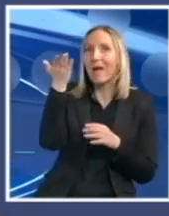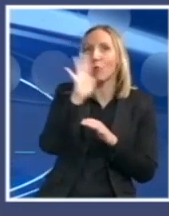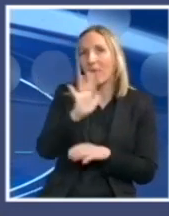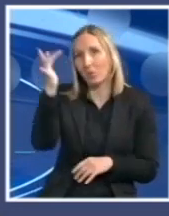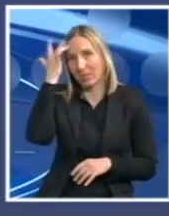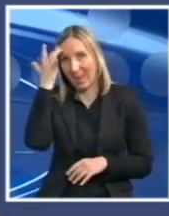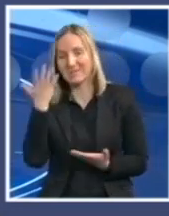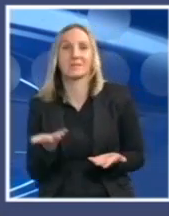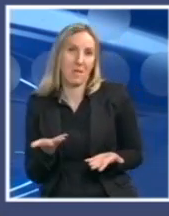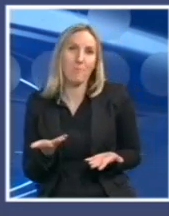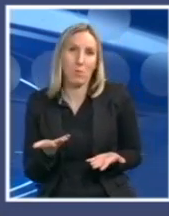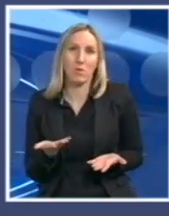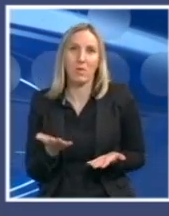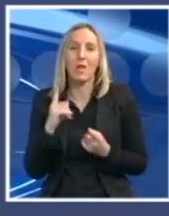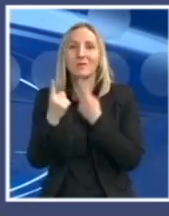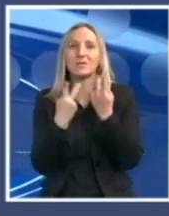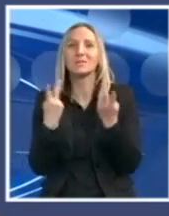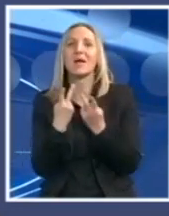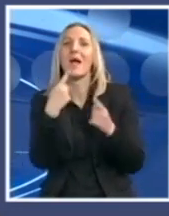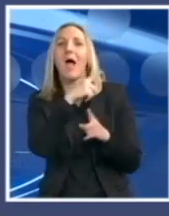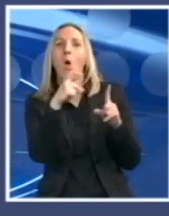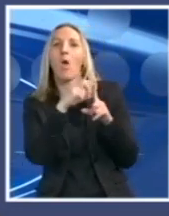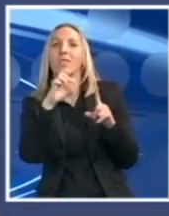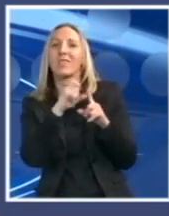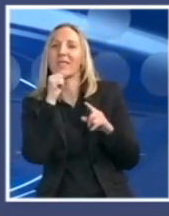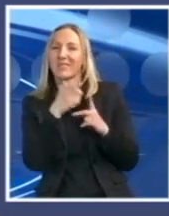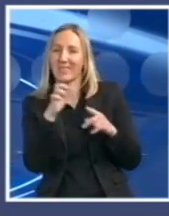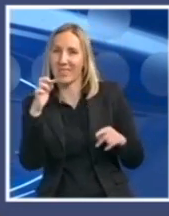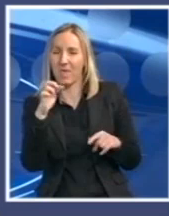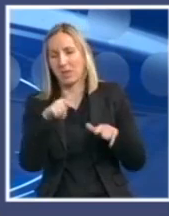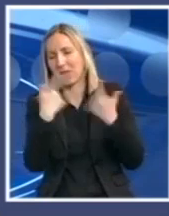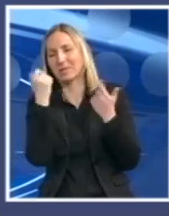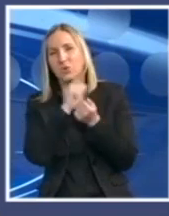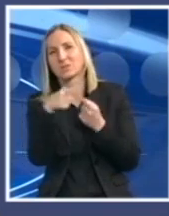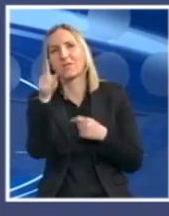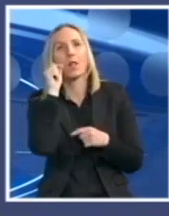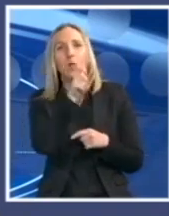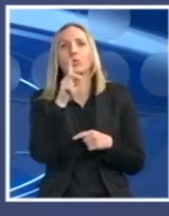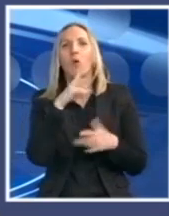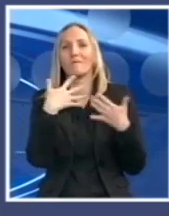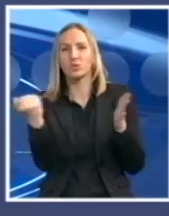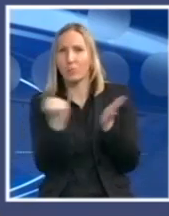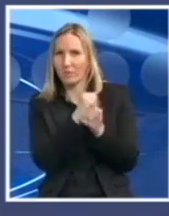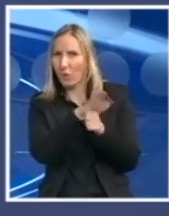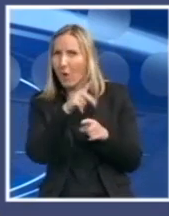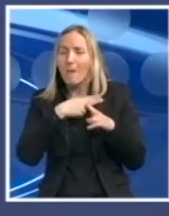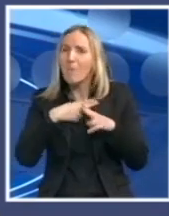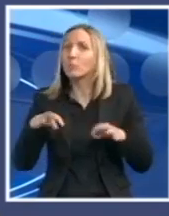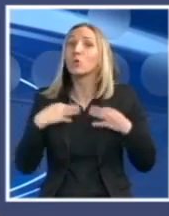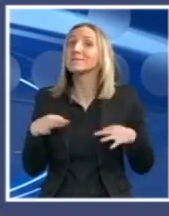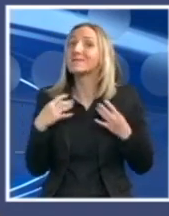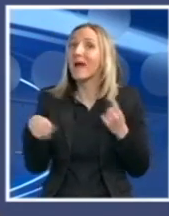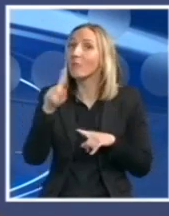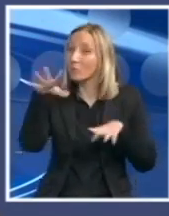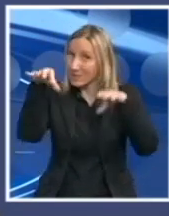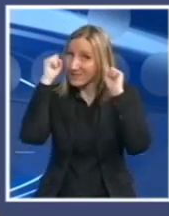u situaciji kao što je na Dedinju, potpuno je jasno da će svi ti ljudi kojima je otkriveno, koji su potpuno zdravi, moramo